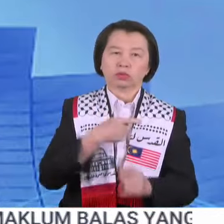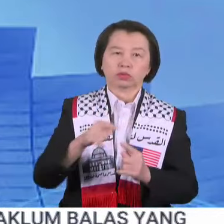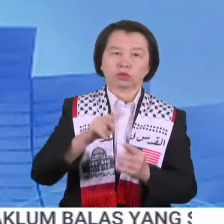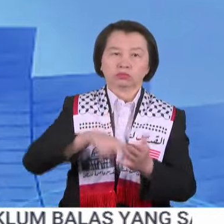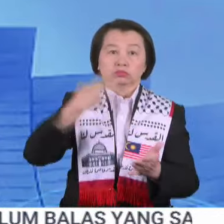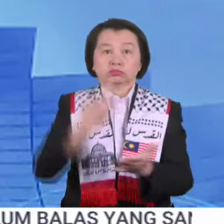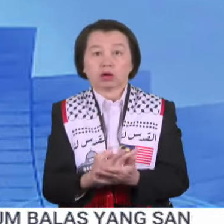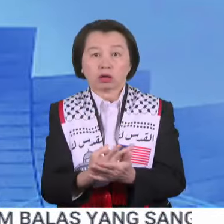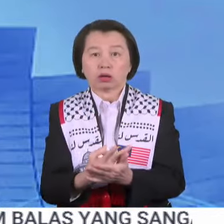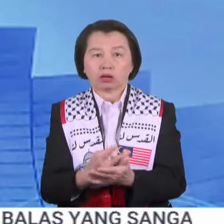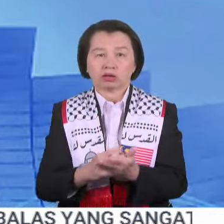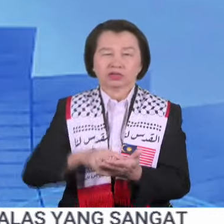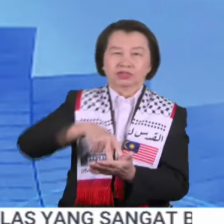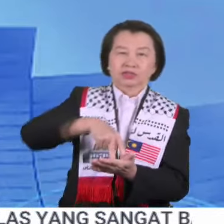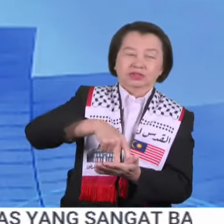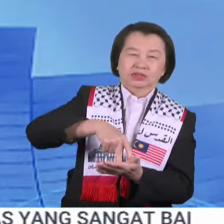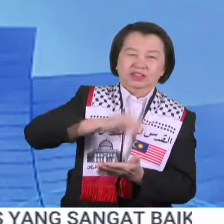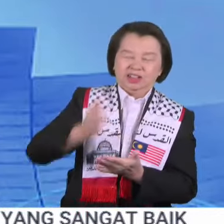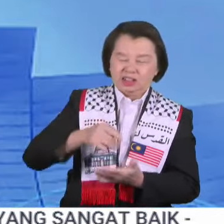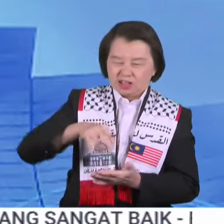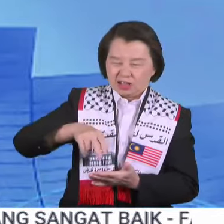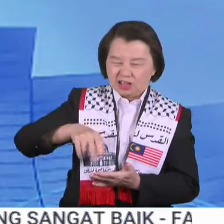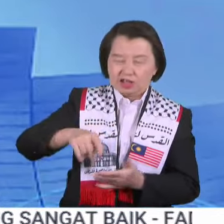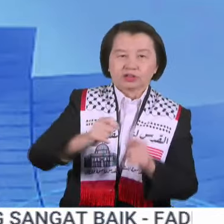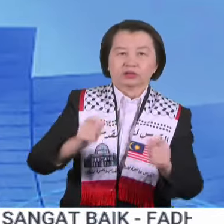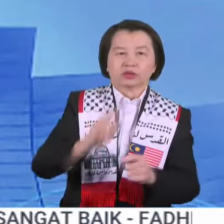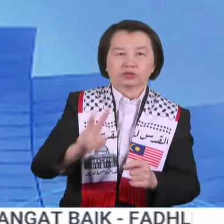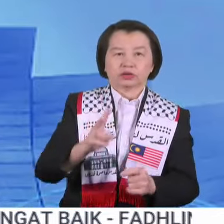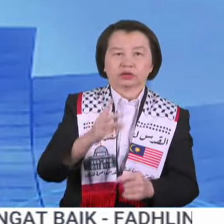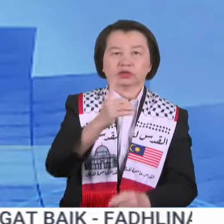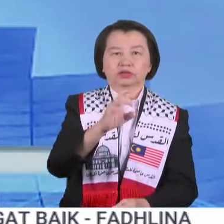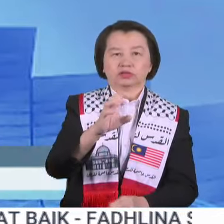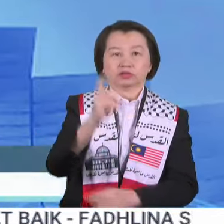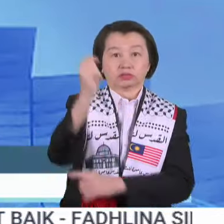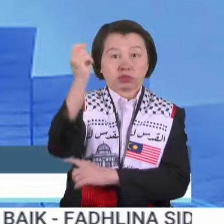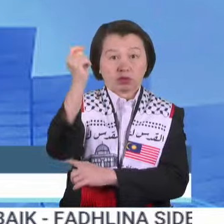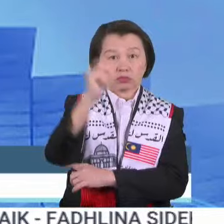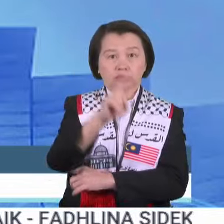Jago larian menara Soh Wai Ching melalui detik sukar apabila terjatuh sebelum bangkit menamatkan larian di tempat kedua acara DC